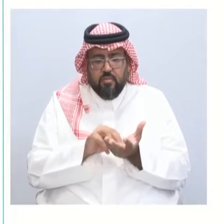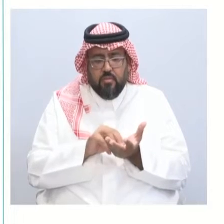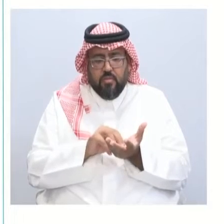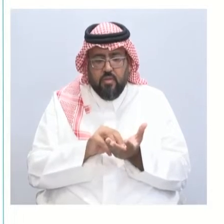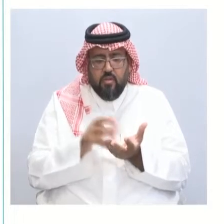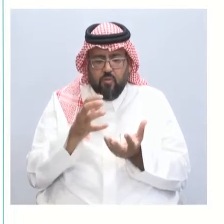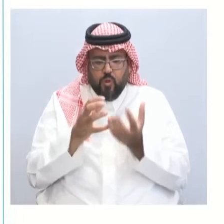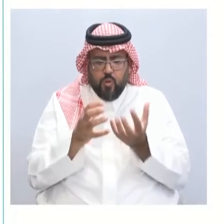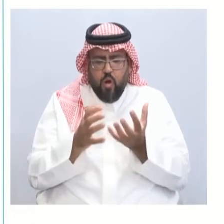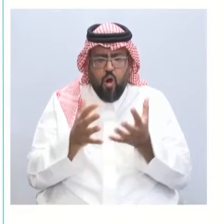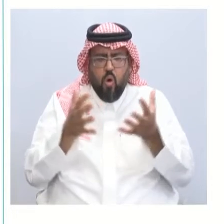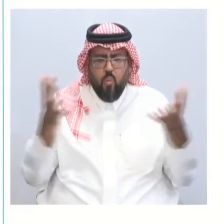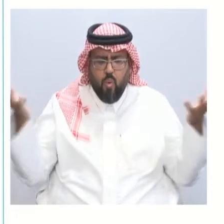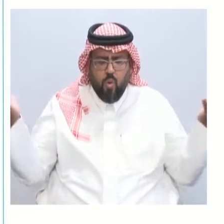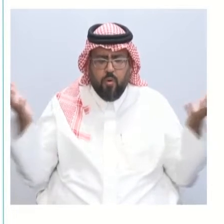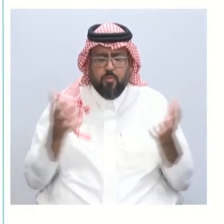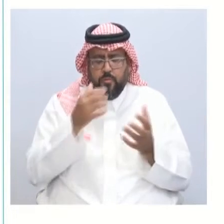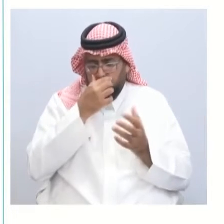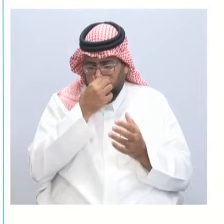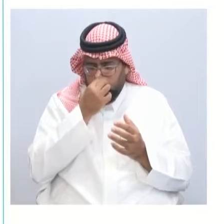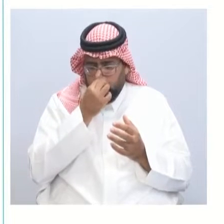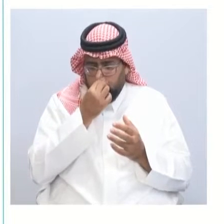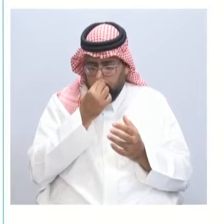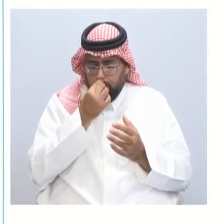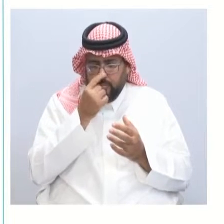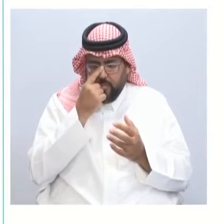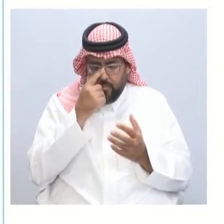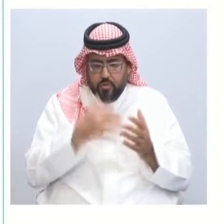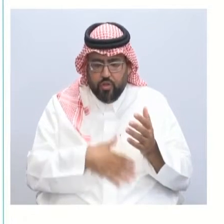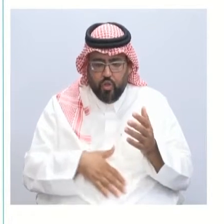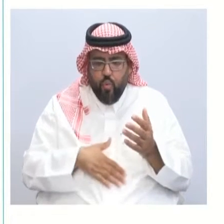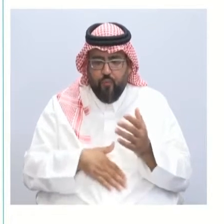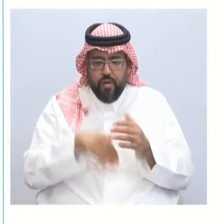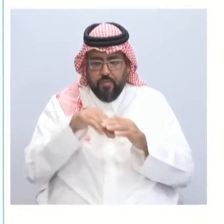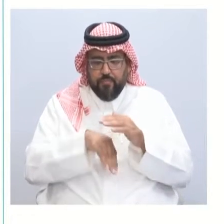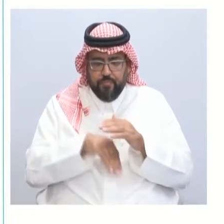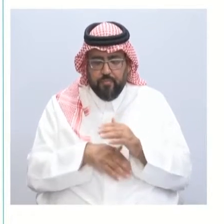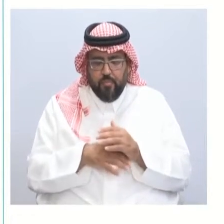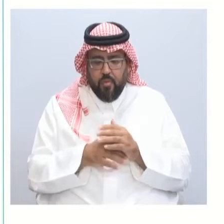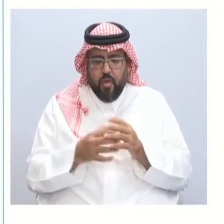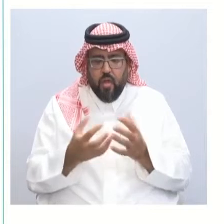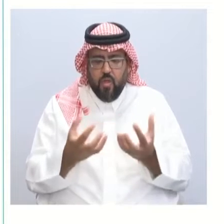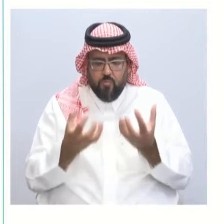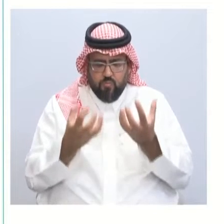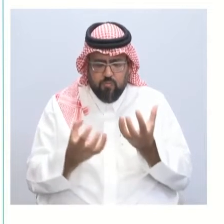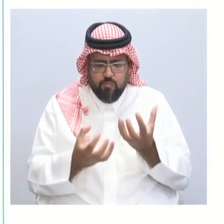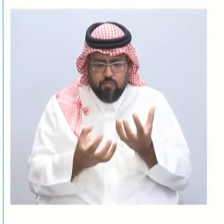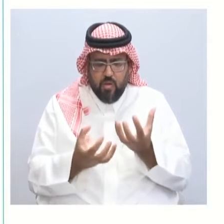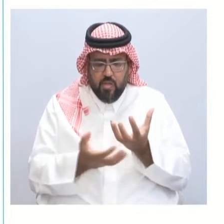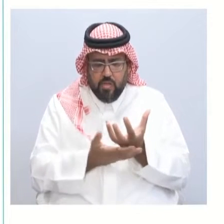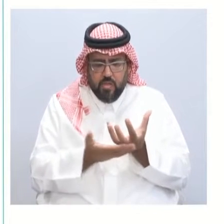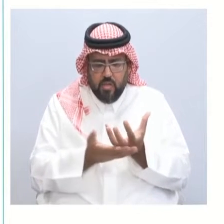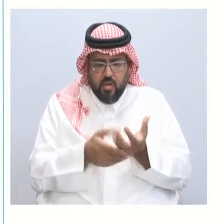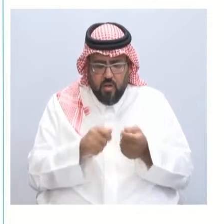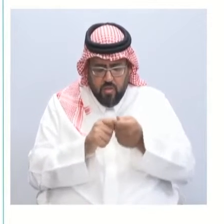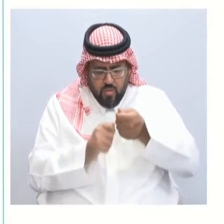وهي كتل كبيره لدينا انواعها جوفيه وهذه جوفيه متصلبه في اعماق